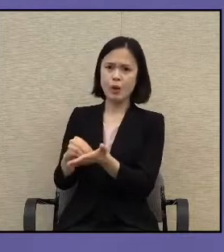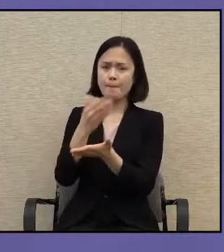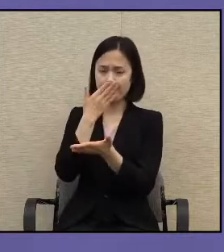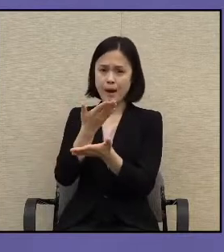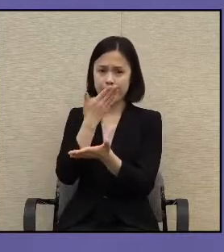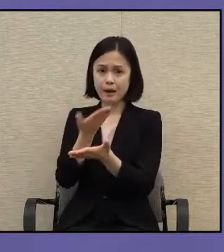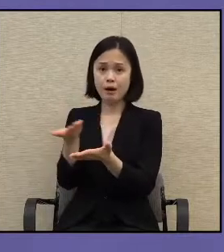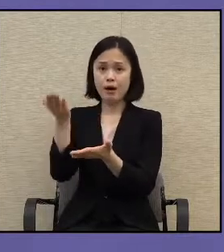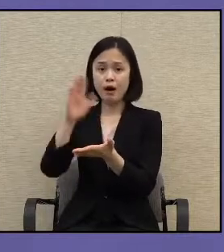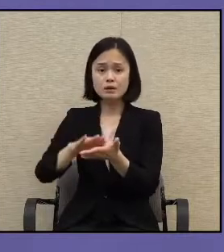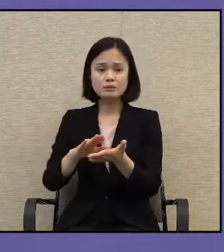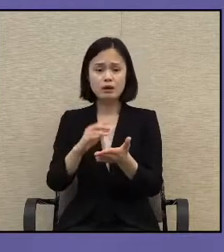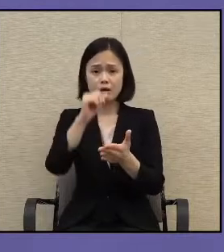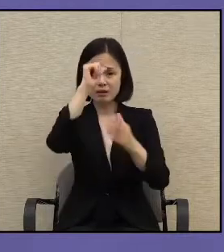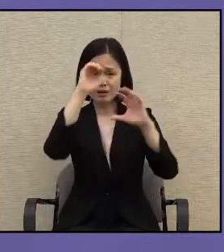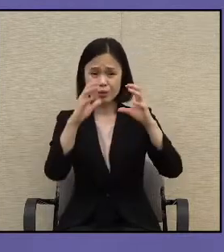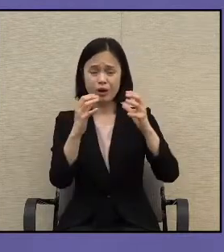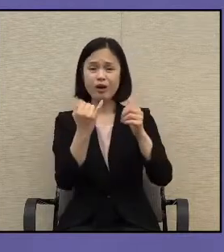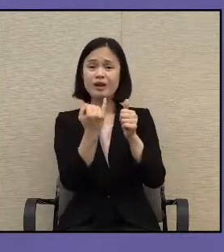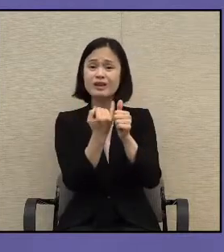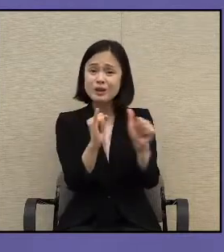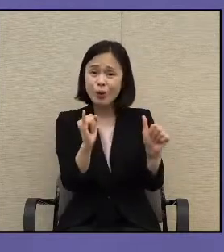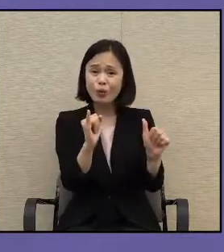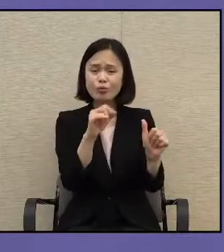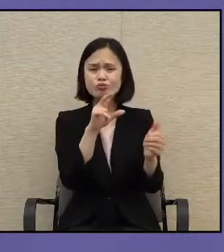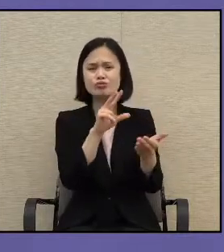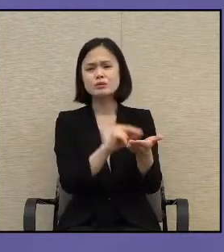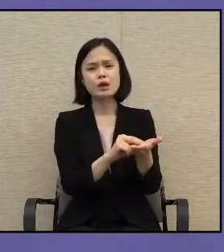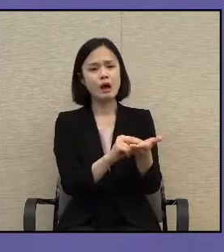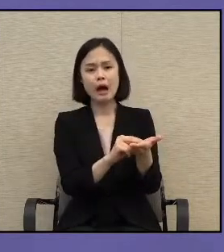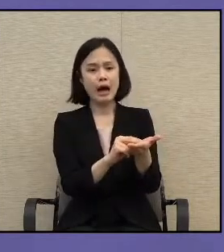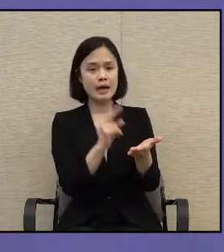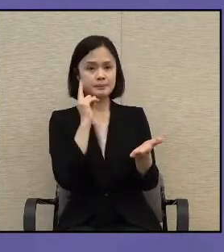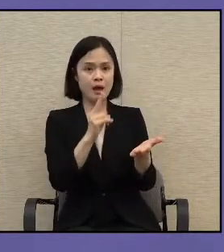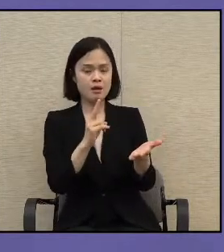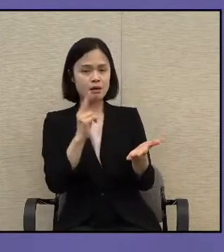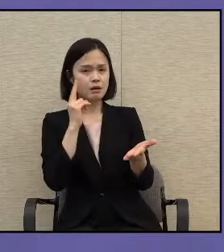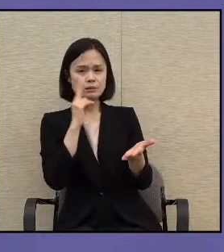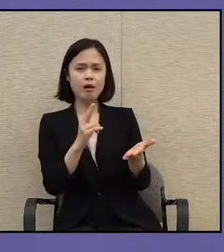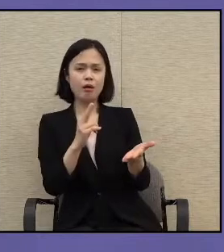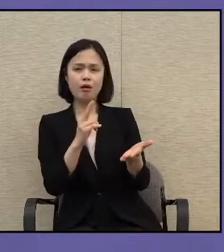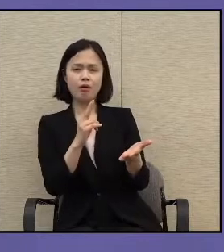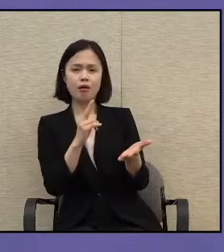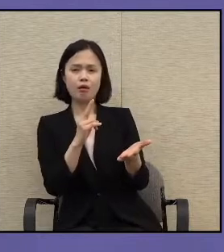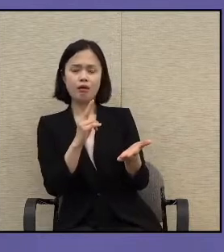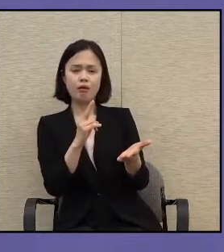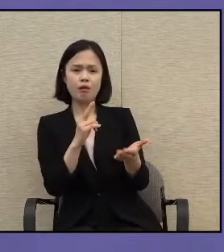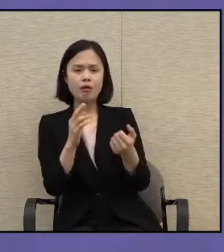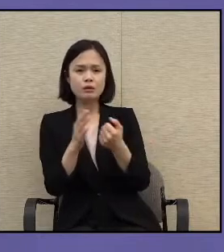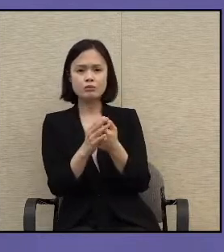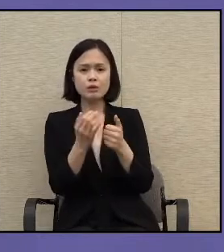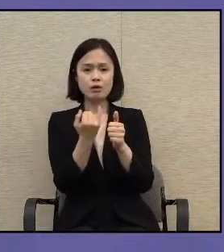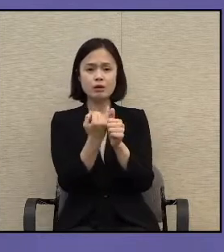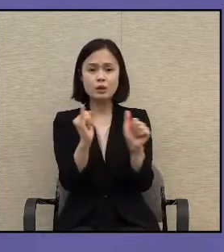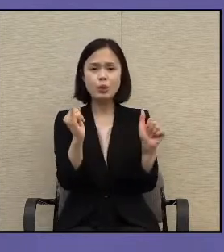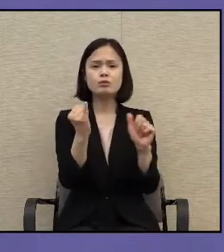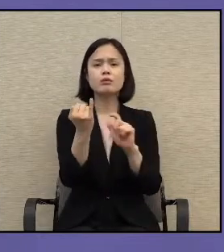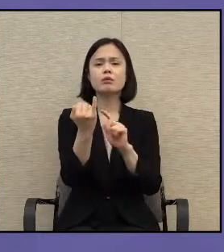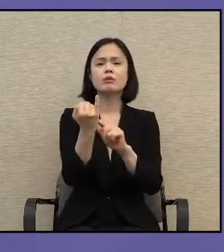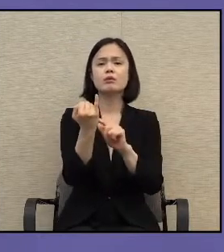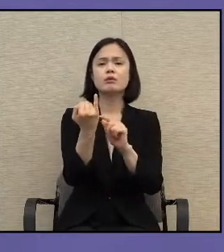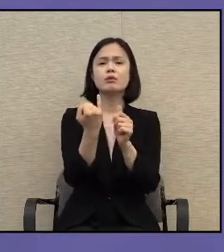하는 것은 이 사회에서는 이제 굉장히 좀 심각한 문제도 받아들이더라. 그래서 이제 앞에